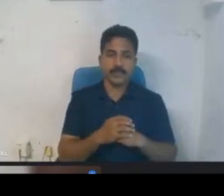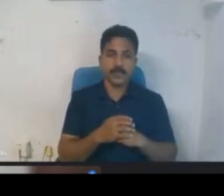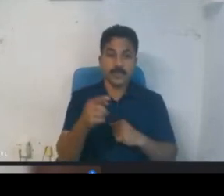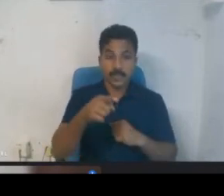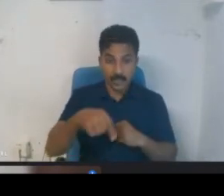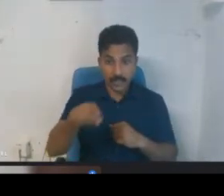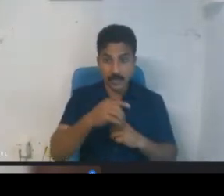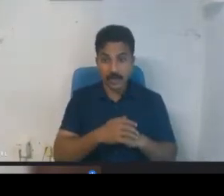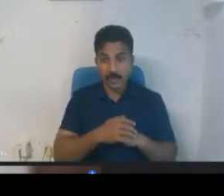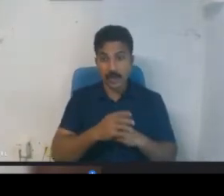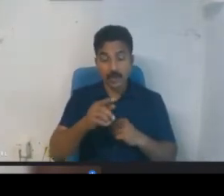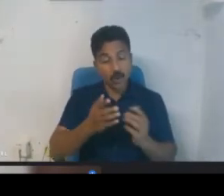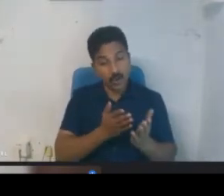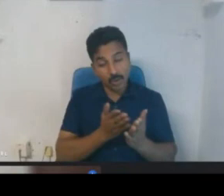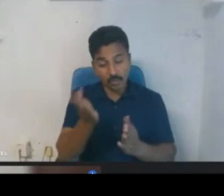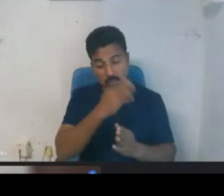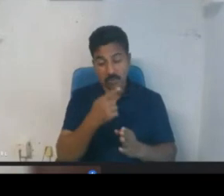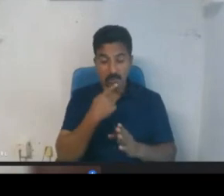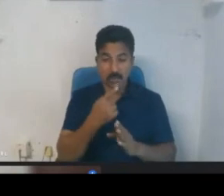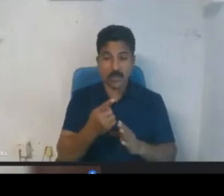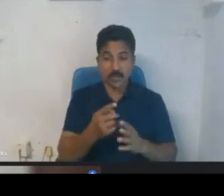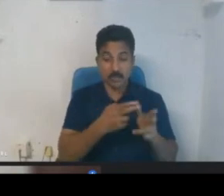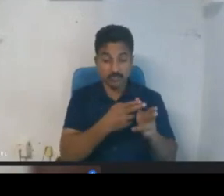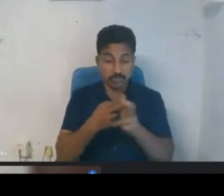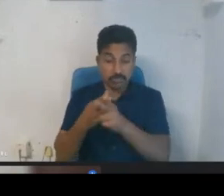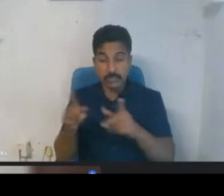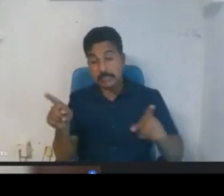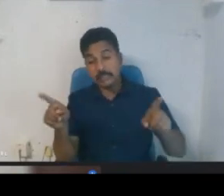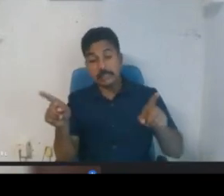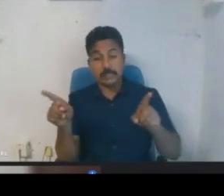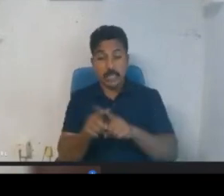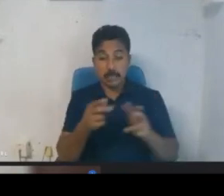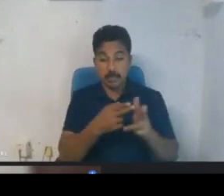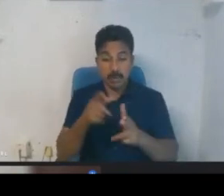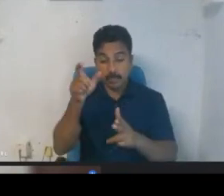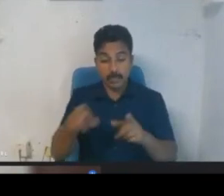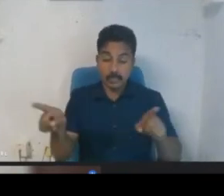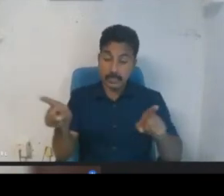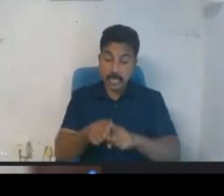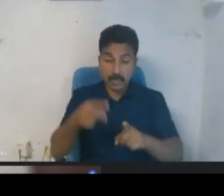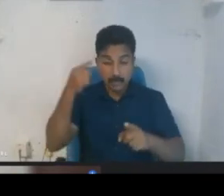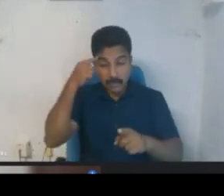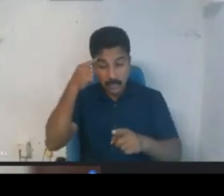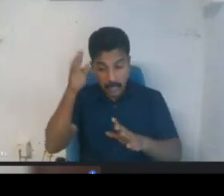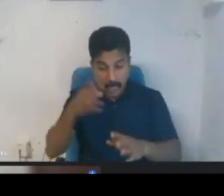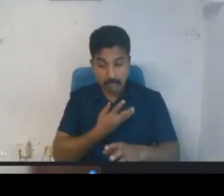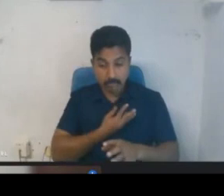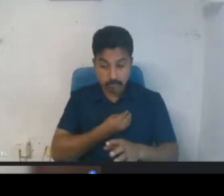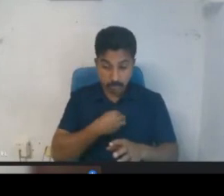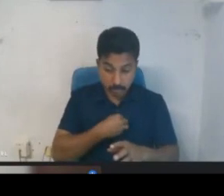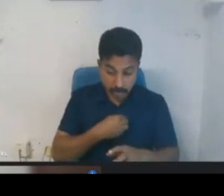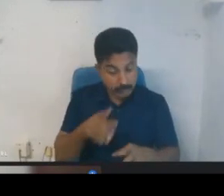നിങ്ങള് ഒത്തിരിയും ബസ് നമ്മൾ പറഞ്ഞു, ഒരു യുദ്ധത്തിന് പോകുന്ന ഒരു പട്ടാളക്കാരന് എത്രത്തോളം സ്ട്രെസ്സാണോ അതിലും